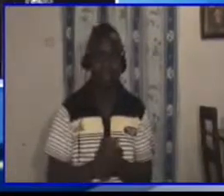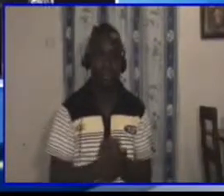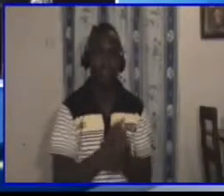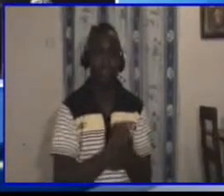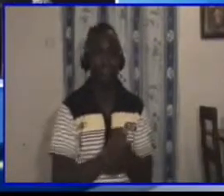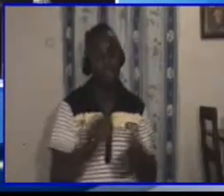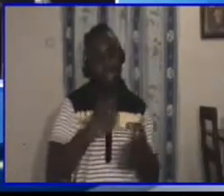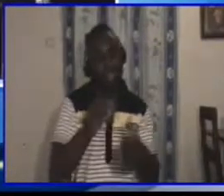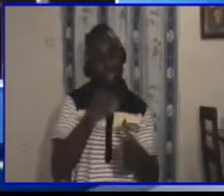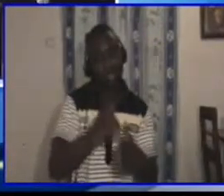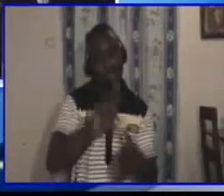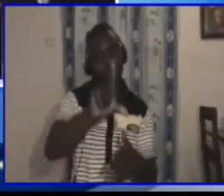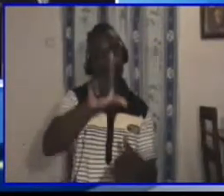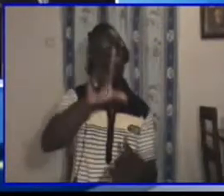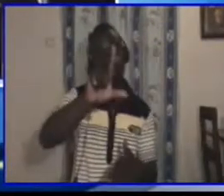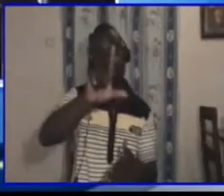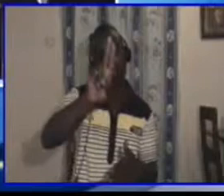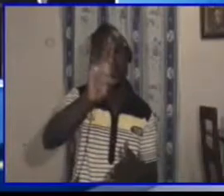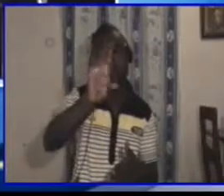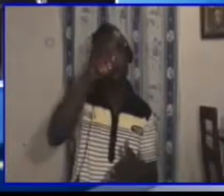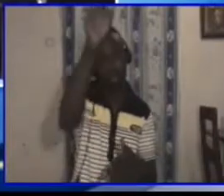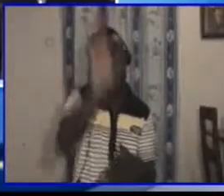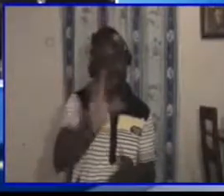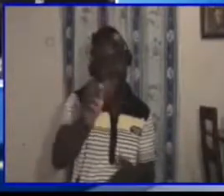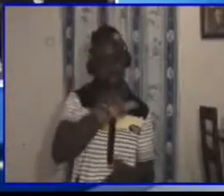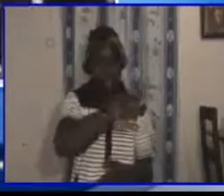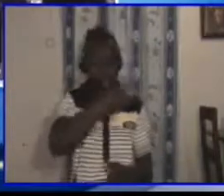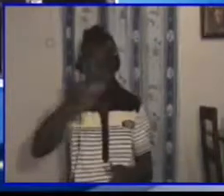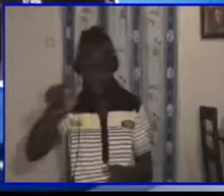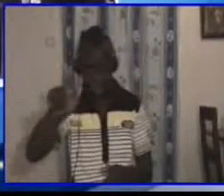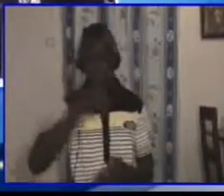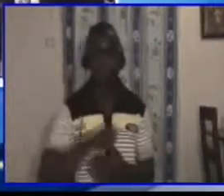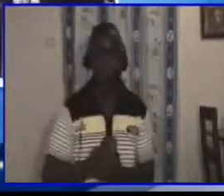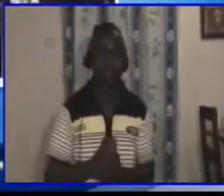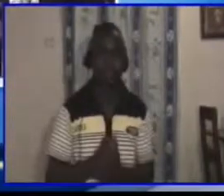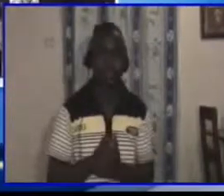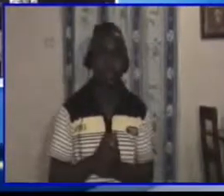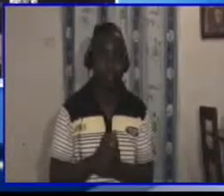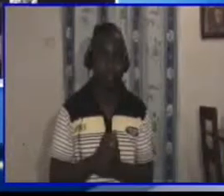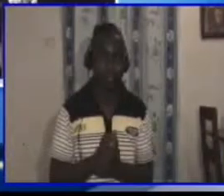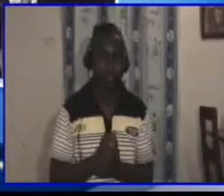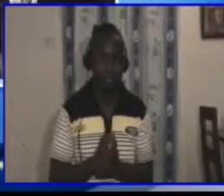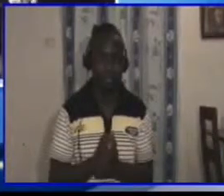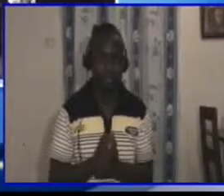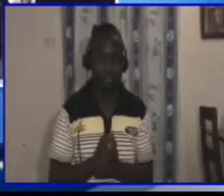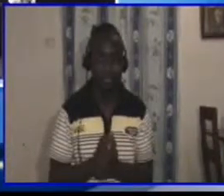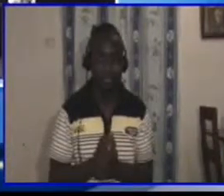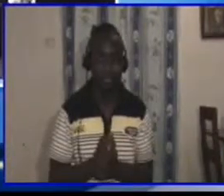allora sapete che il tempo è vicino e alla porta